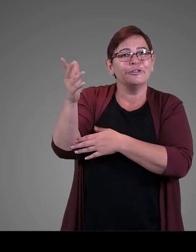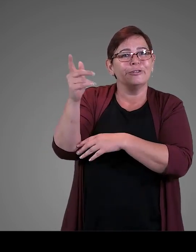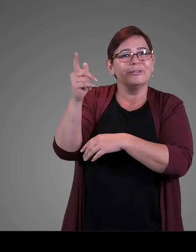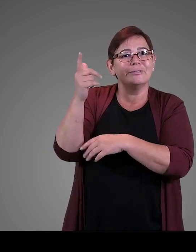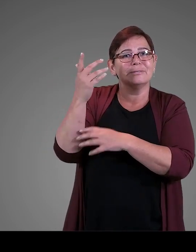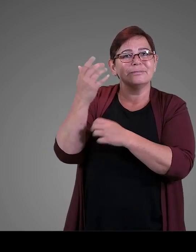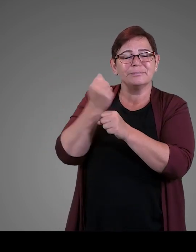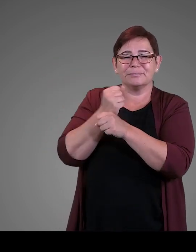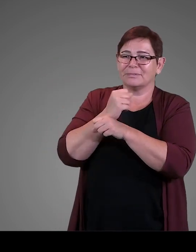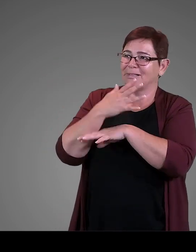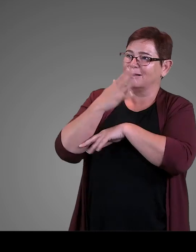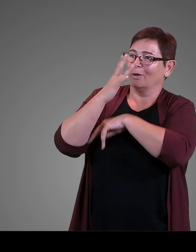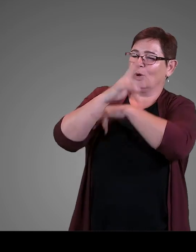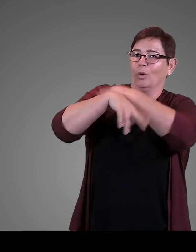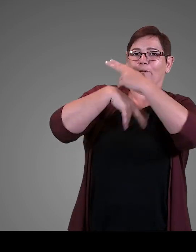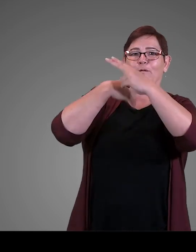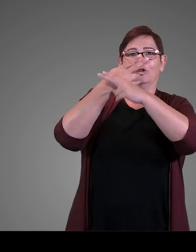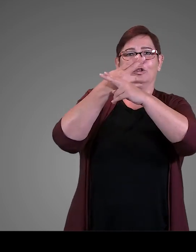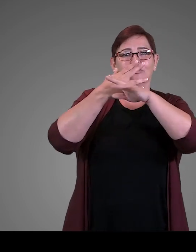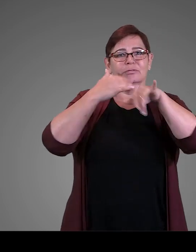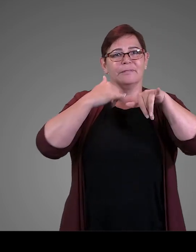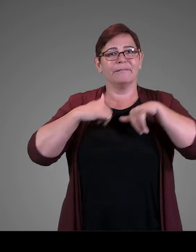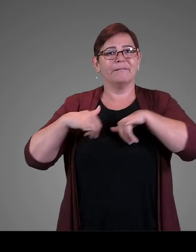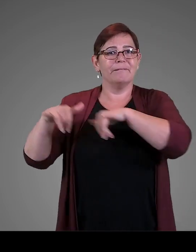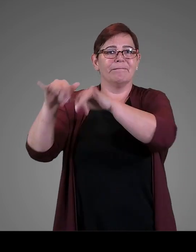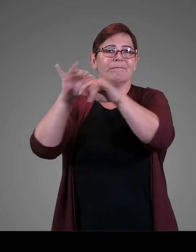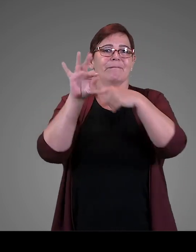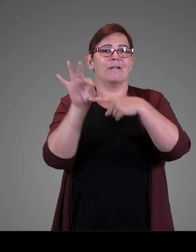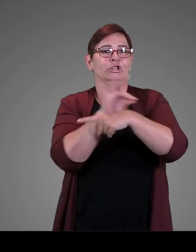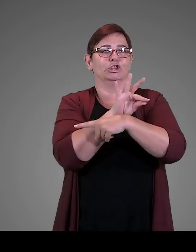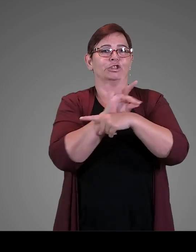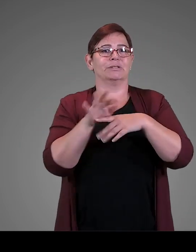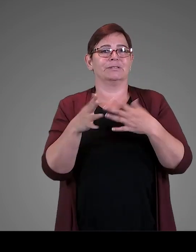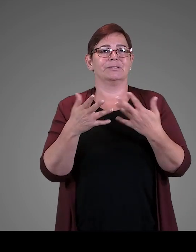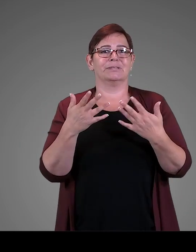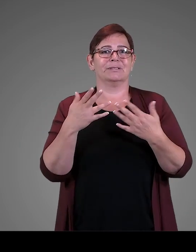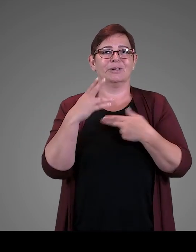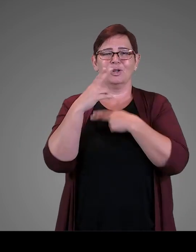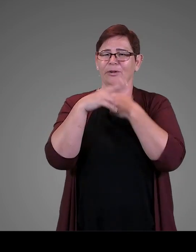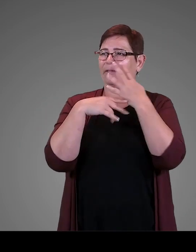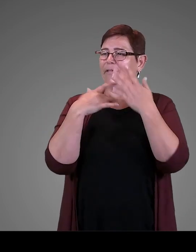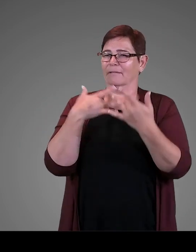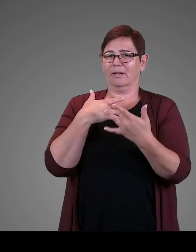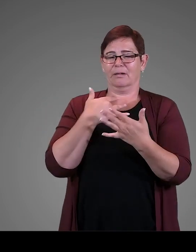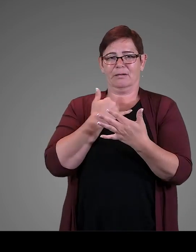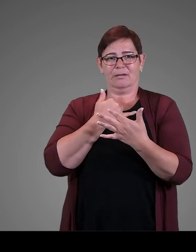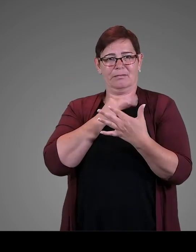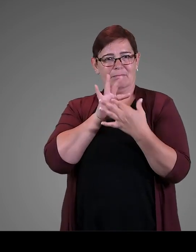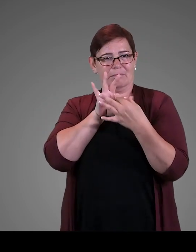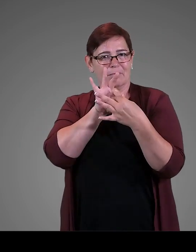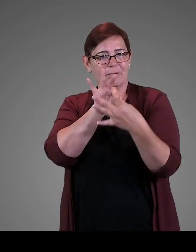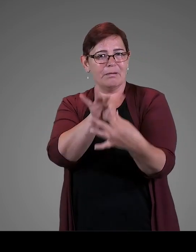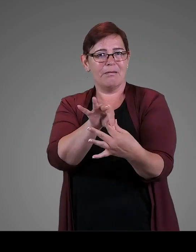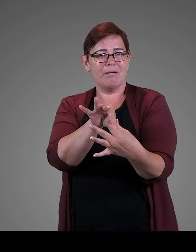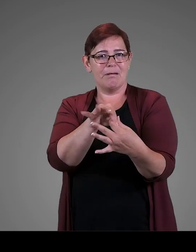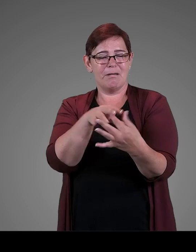à ça, là, à faire fonctionner un univers dans lequel j'avais le goût